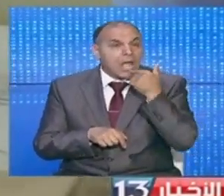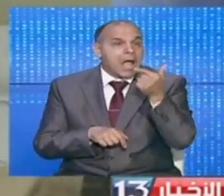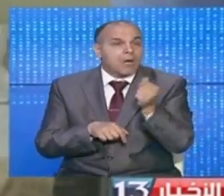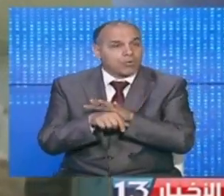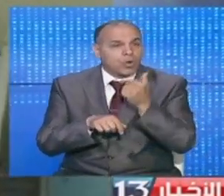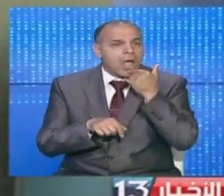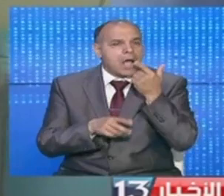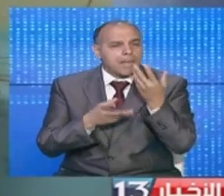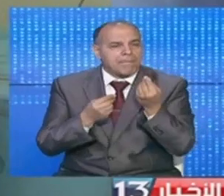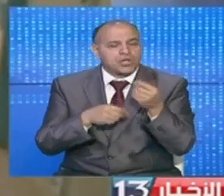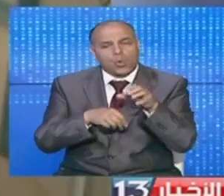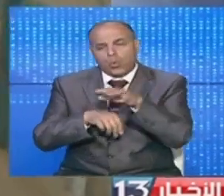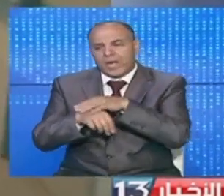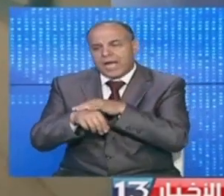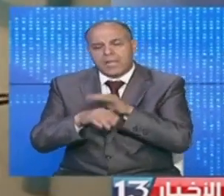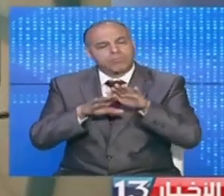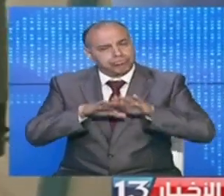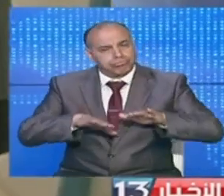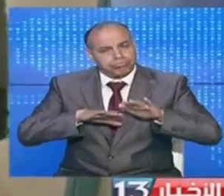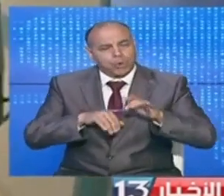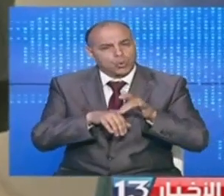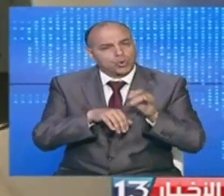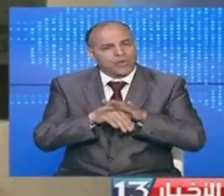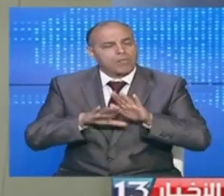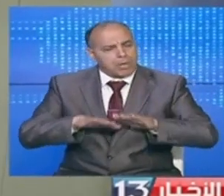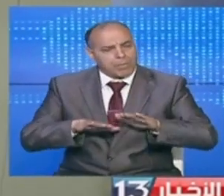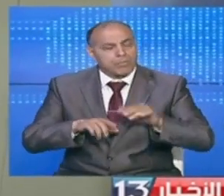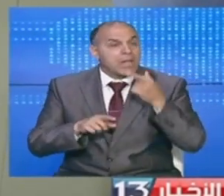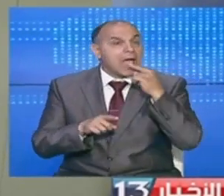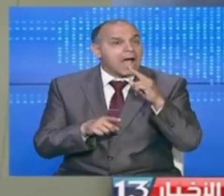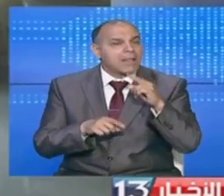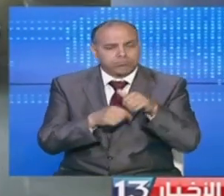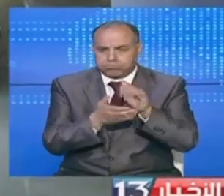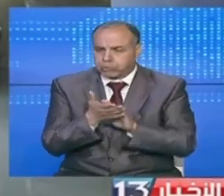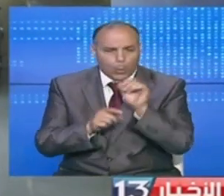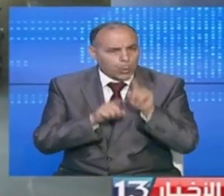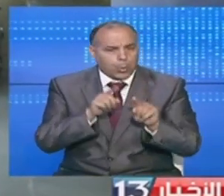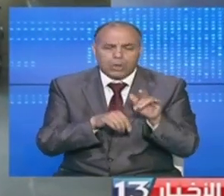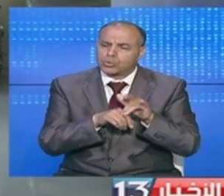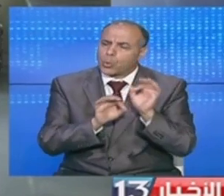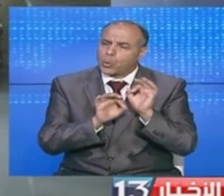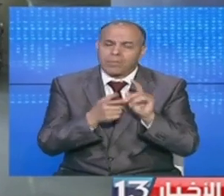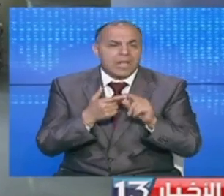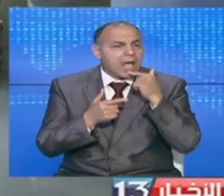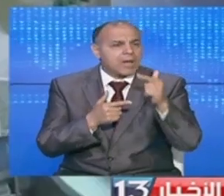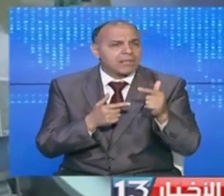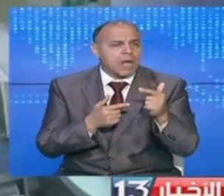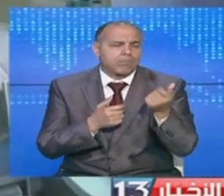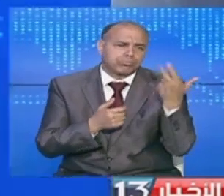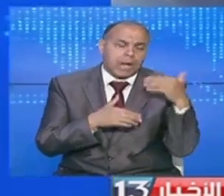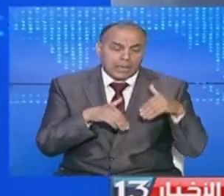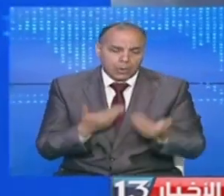أن عددا من الولايات تشهد استقرارا في الوضع الوبائي، حيث لم تسجل بعضها إصابات منذ عدة